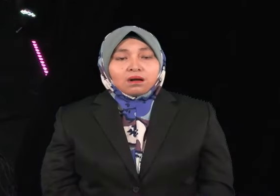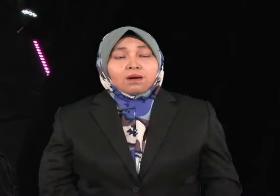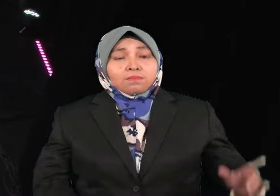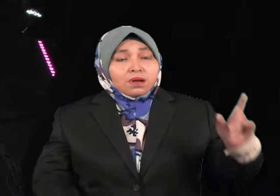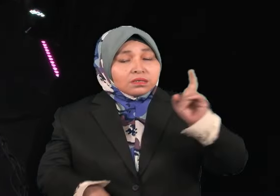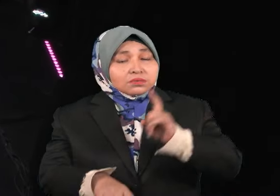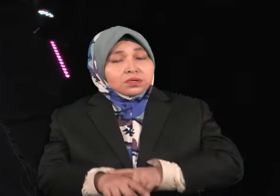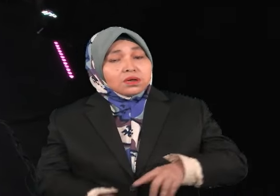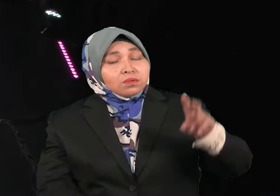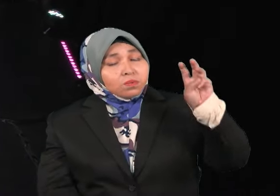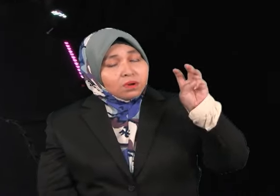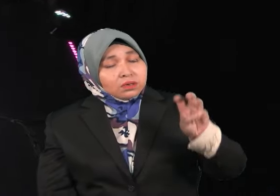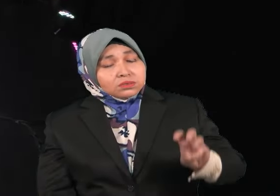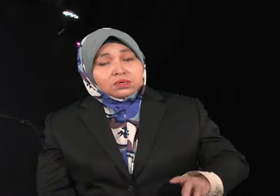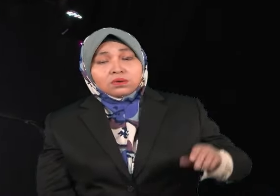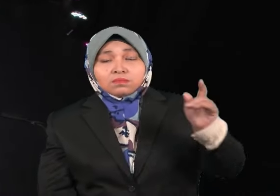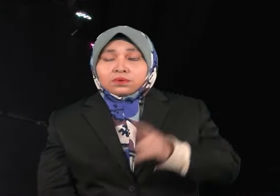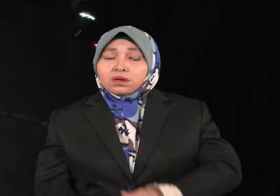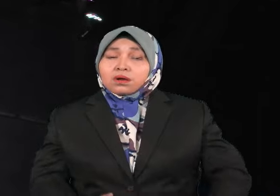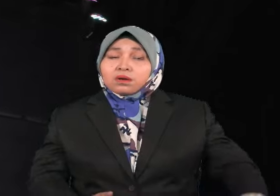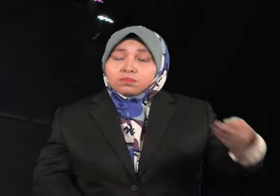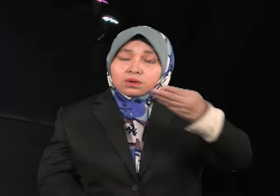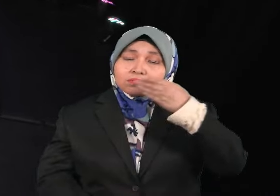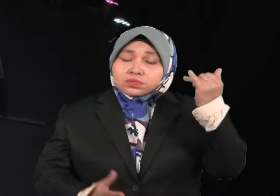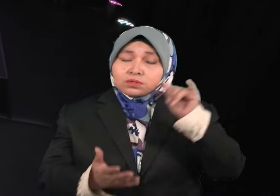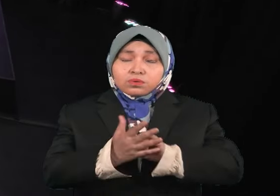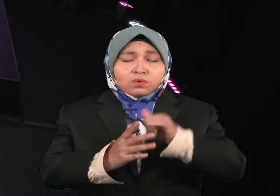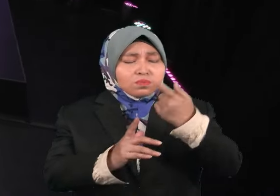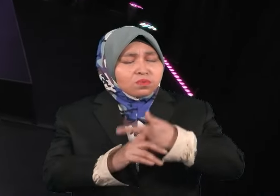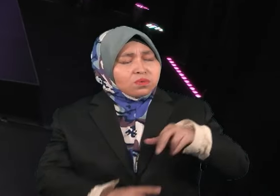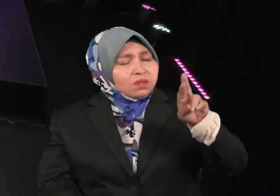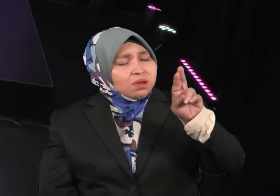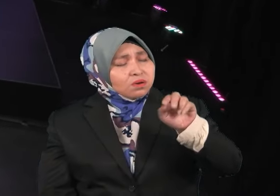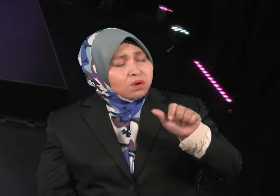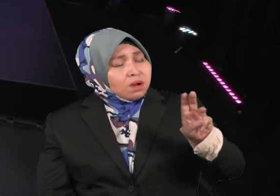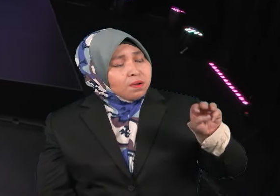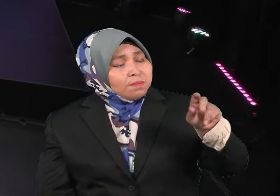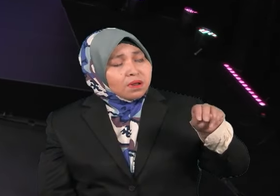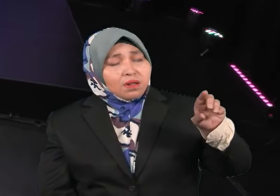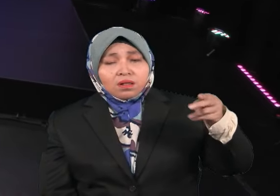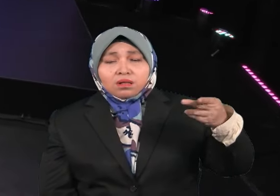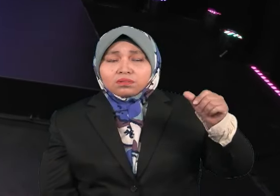Syahr Ramadan alladhi